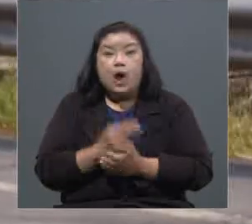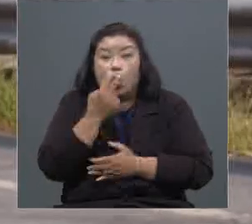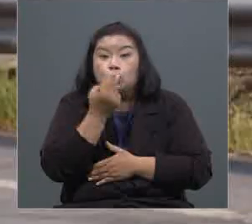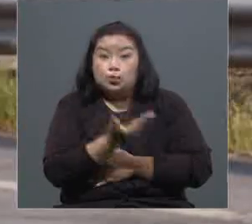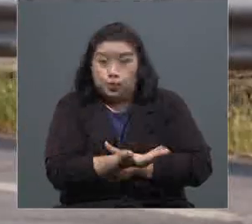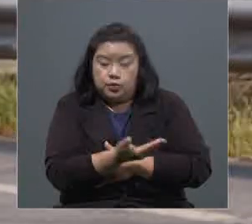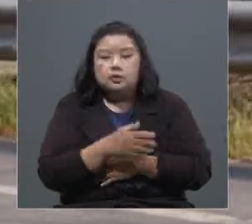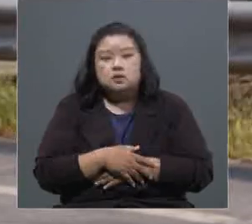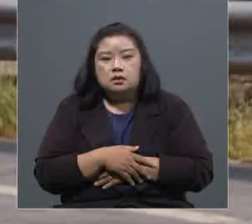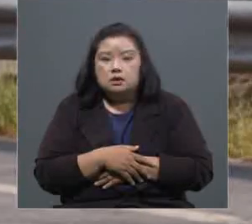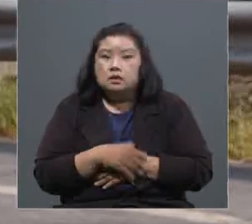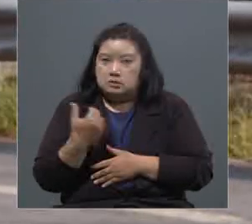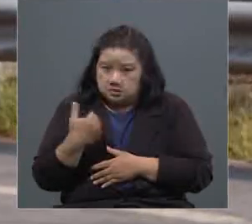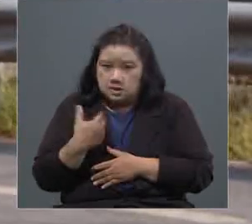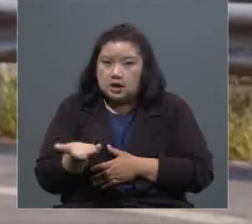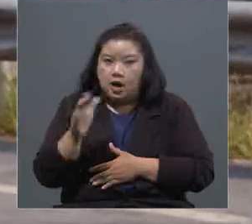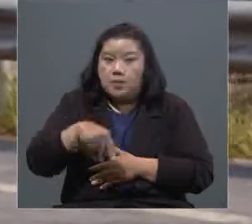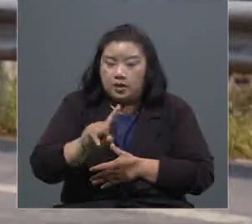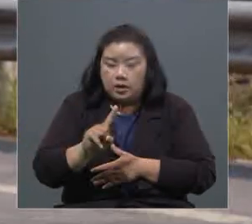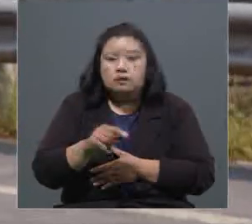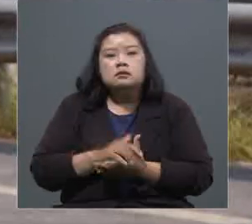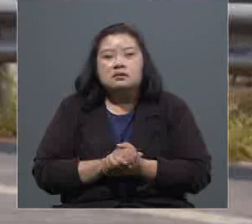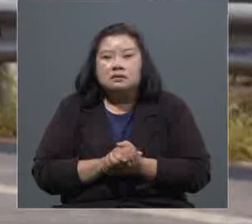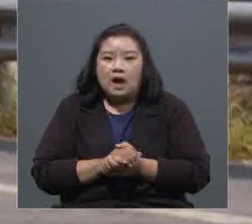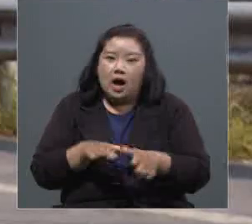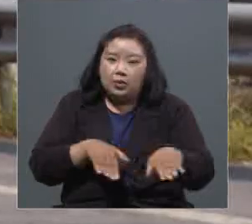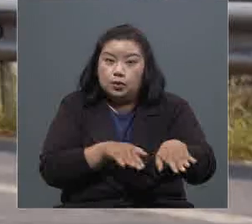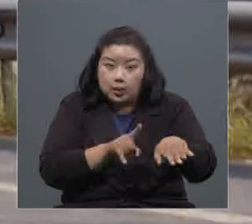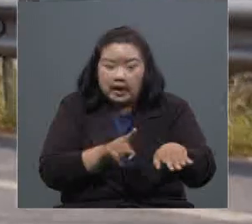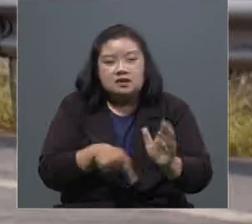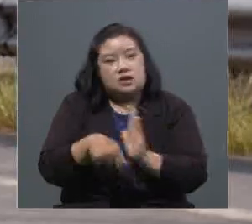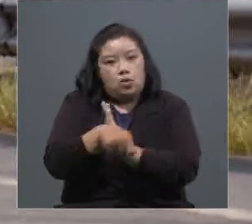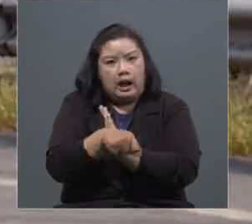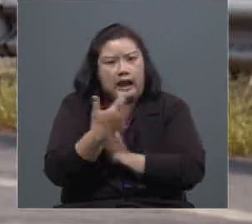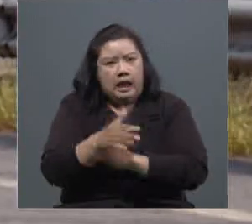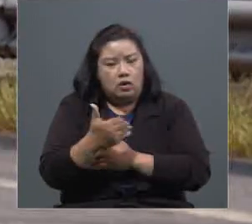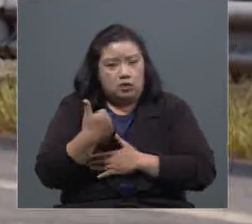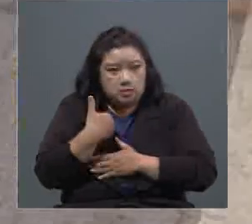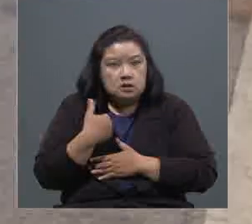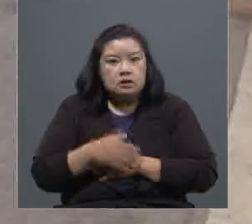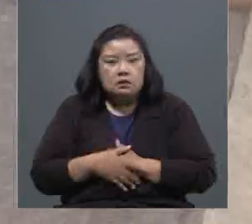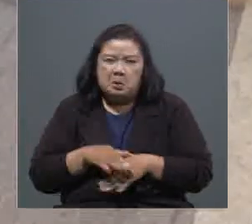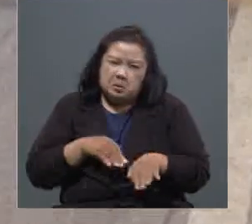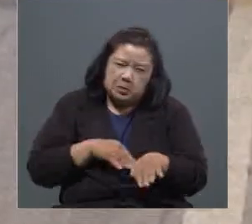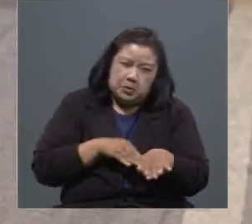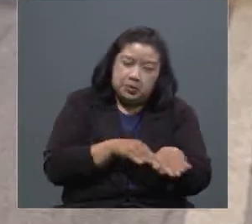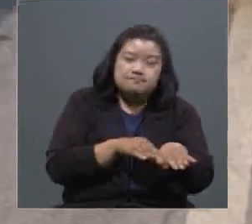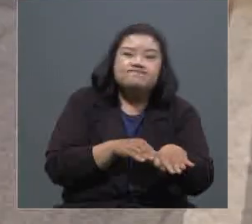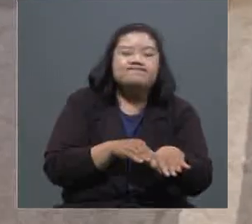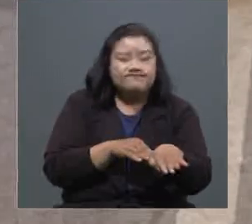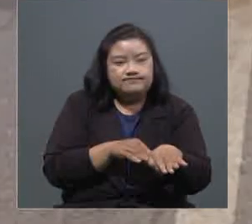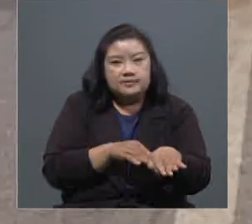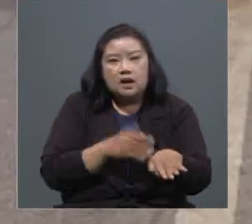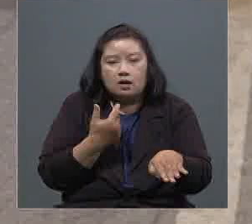เดินทางของประชาชนนะคะตลอดทั้งวันเนี่ยถนนมิตรภาพประชาชนเดินทางต่อเนื่องทำให้บางช่วงเนี่ยรถค่อนข้างหนาตา